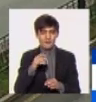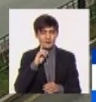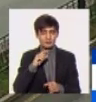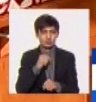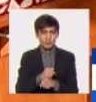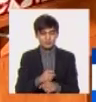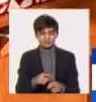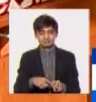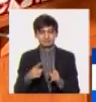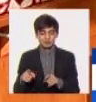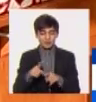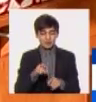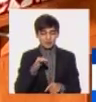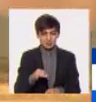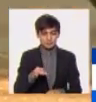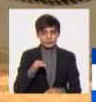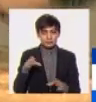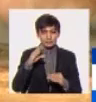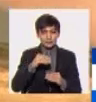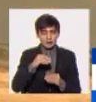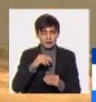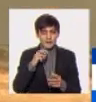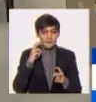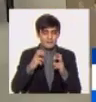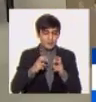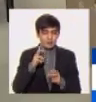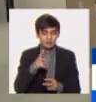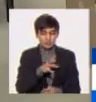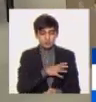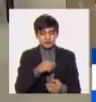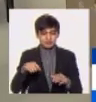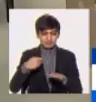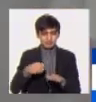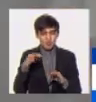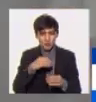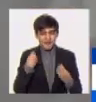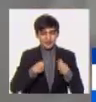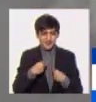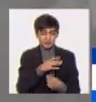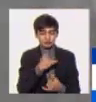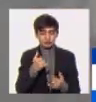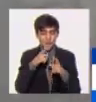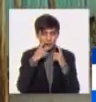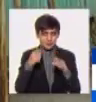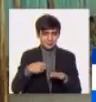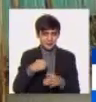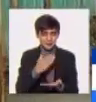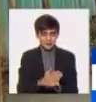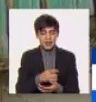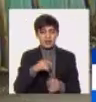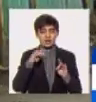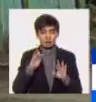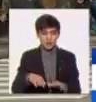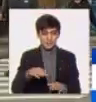сферу деятельности. К примеру, легкая промышленность. Фирмы, которые занимались пошивом одежды, теперь шьют маски. Ресторанный бизнес перешел